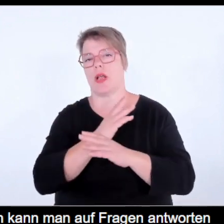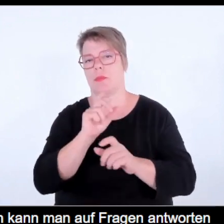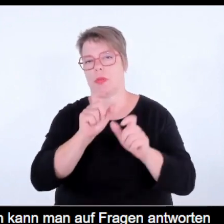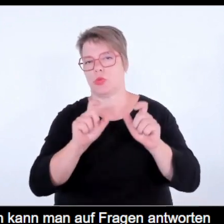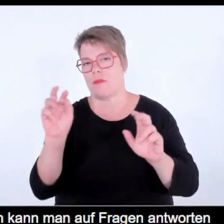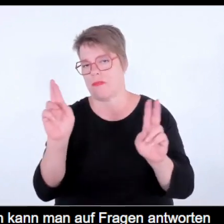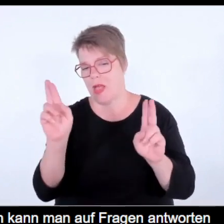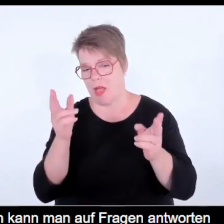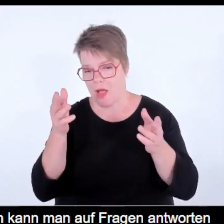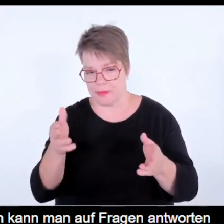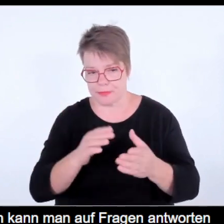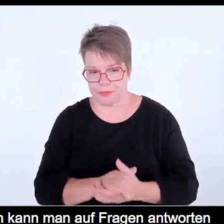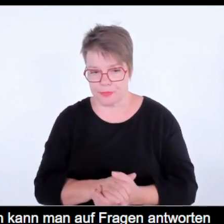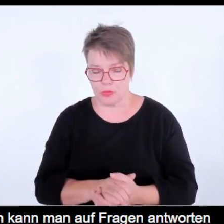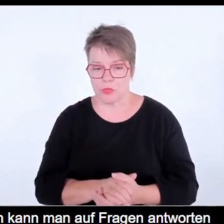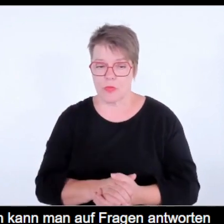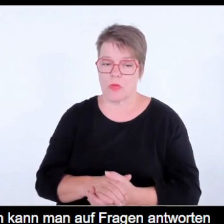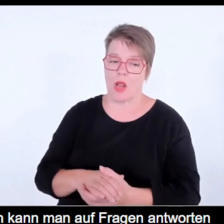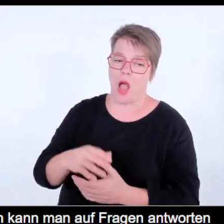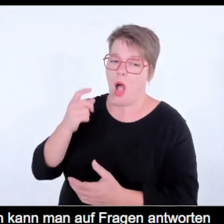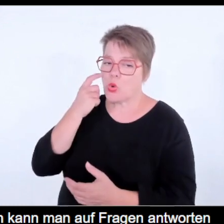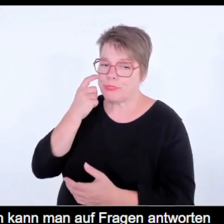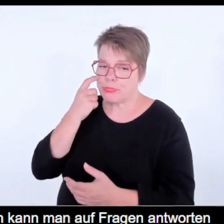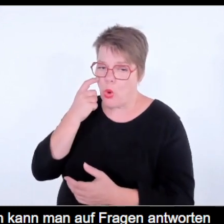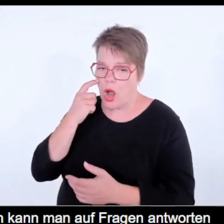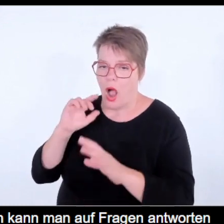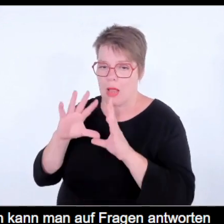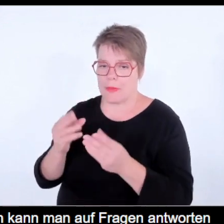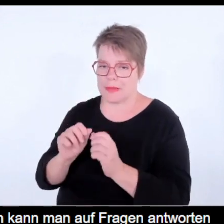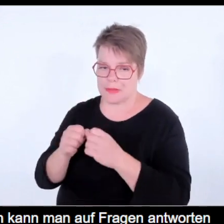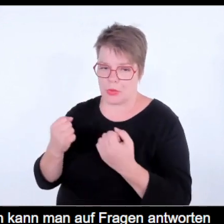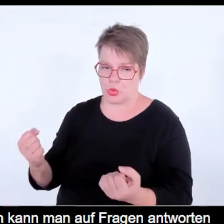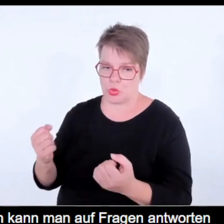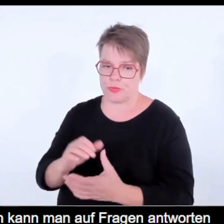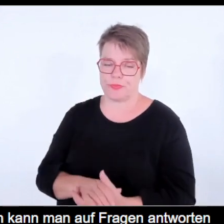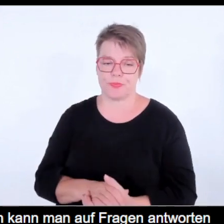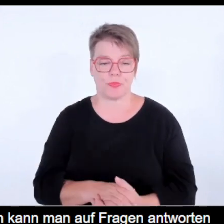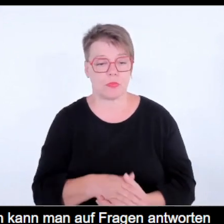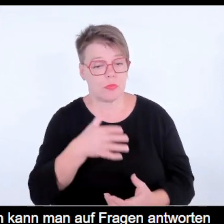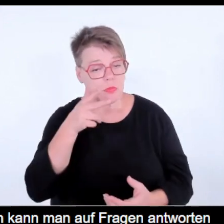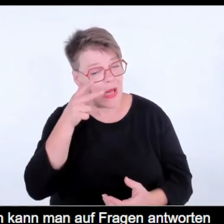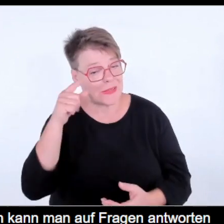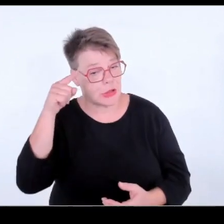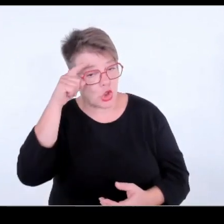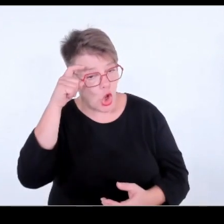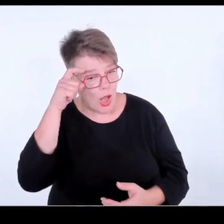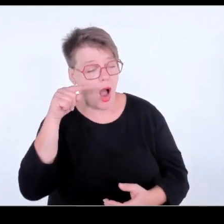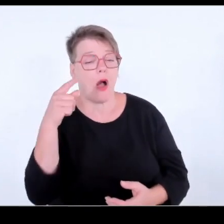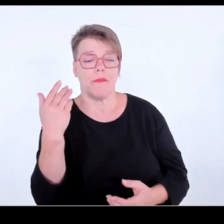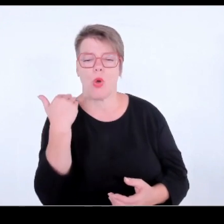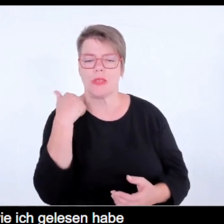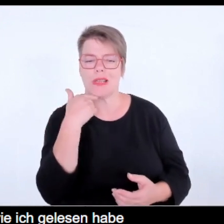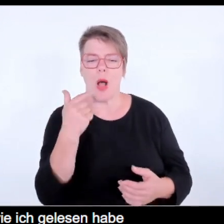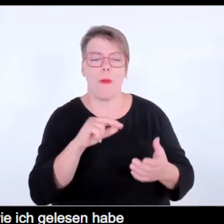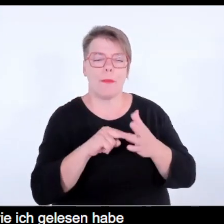Und zum Abschluss noch Christoph Reif von der Augsburger Allgemeinen. Grüße Sie, Herr Söder. Eine Frage. Sie haben vorher auch kurz